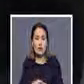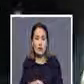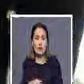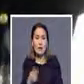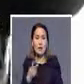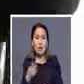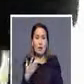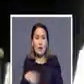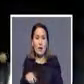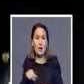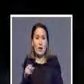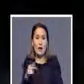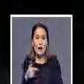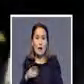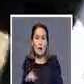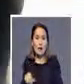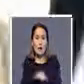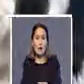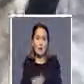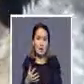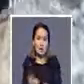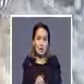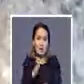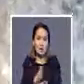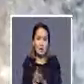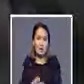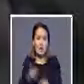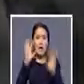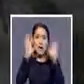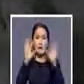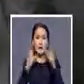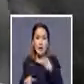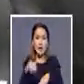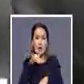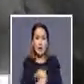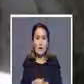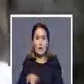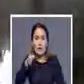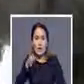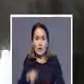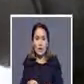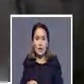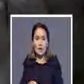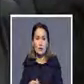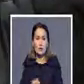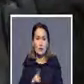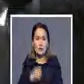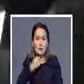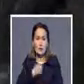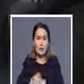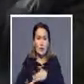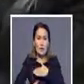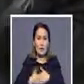табылды. Қазір қылмыскердің үстінен қару мен есірткіні заңсыз сақтаған үшін қылмыстық іс қозғалып, ол қамауға